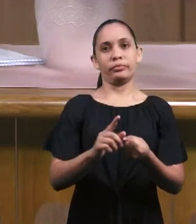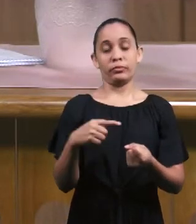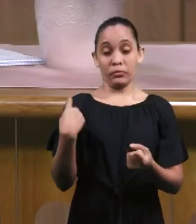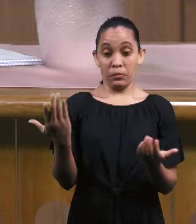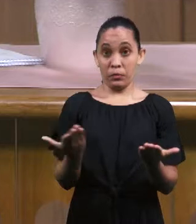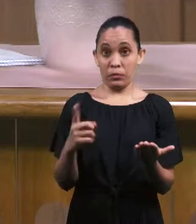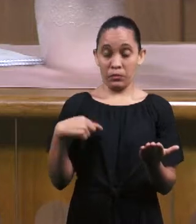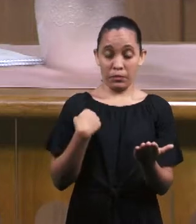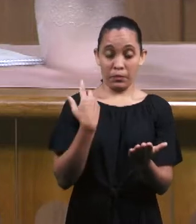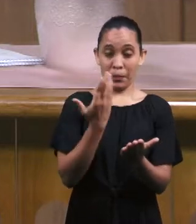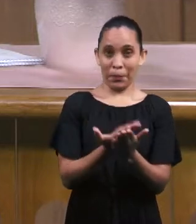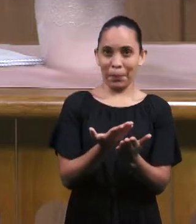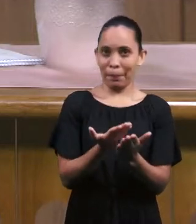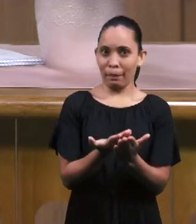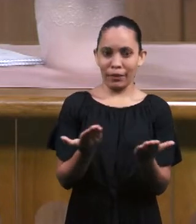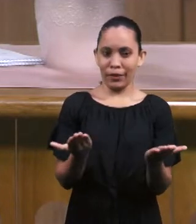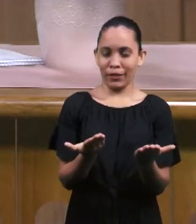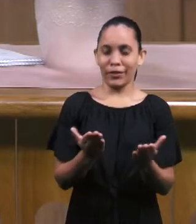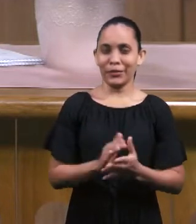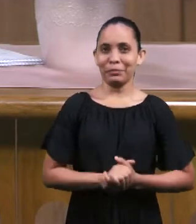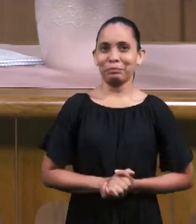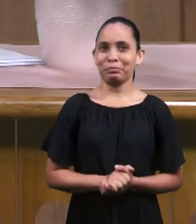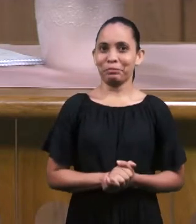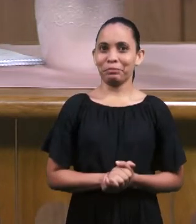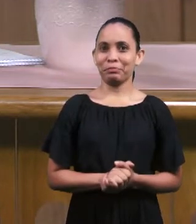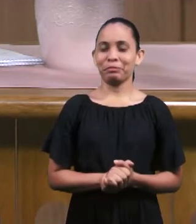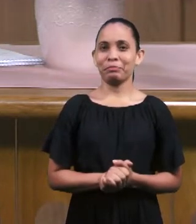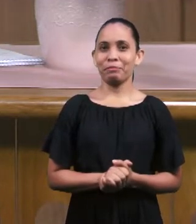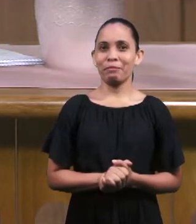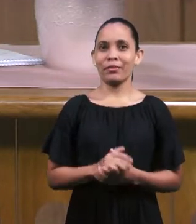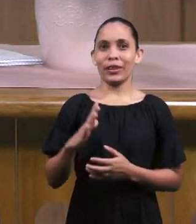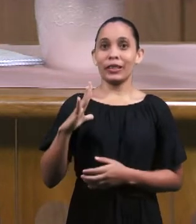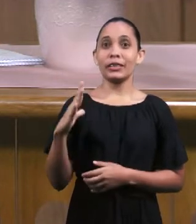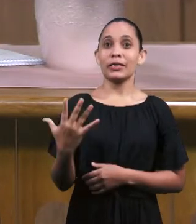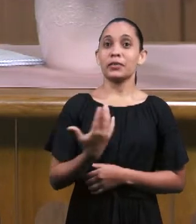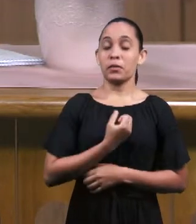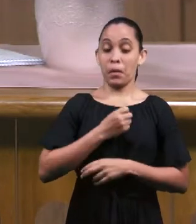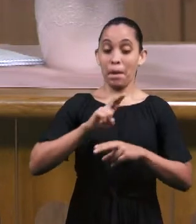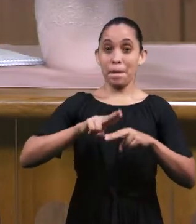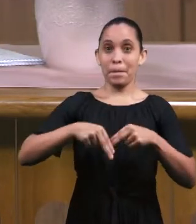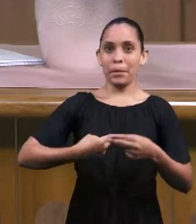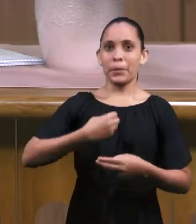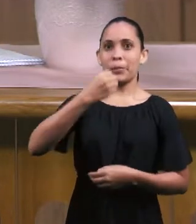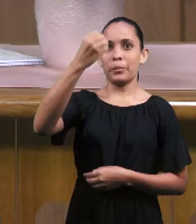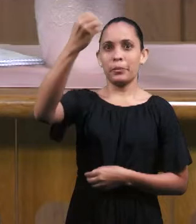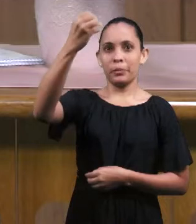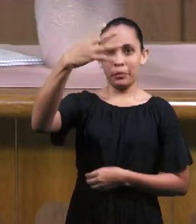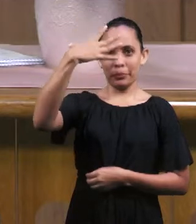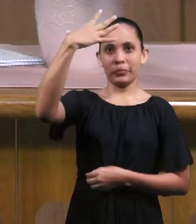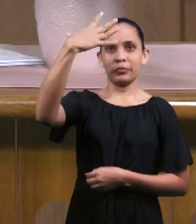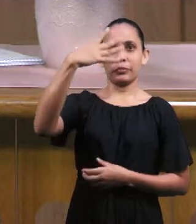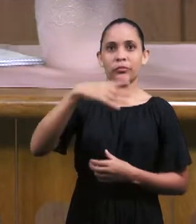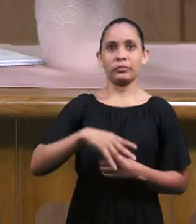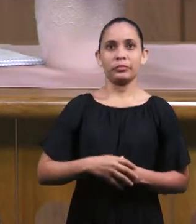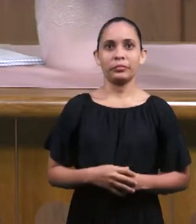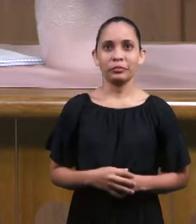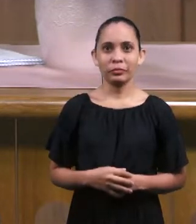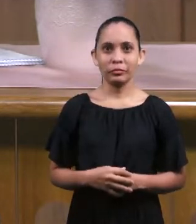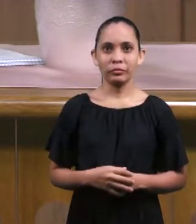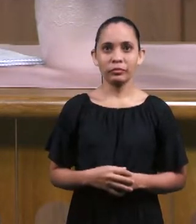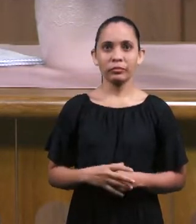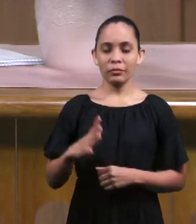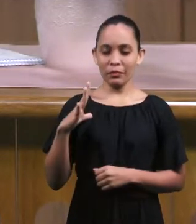sujets. Mais le salut par la grâce, donc le salut par la grâce, Jésus est le seul